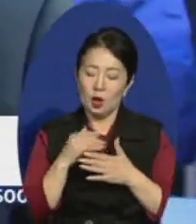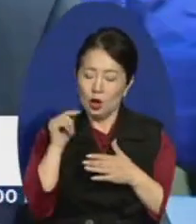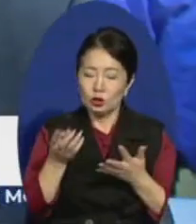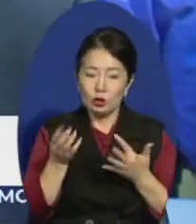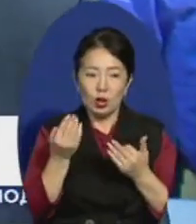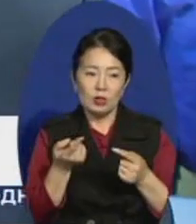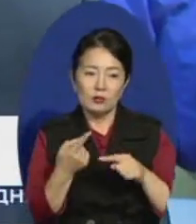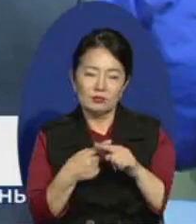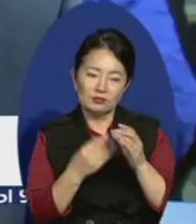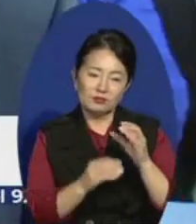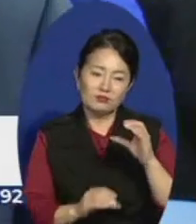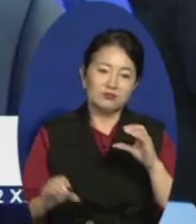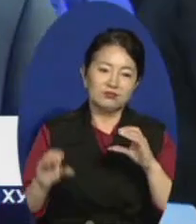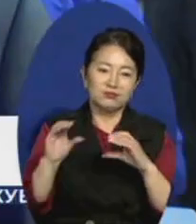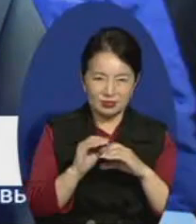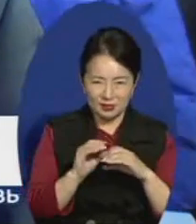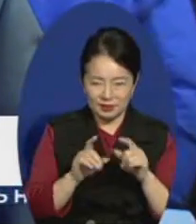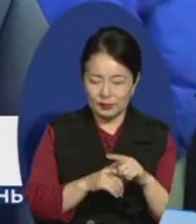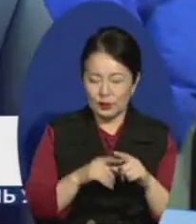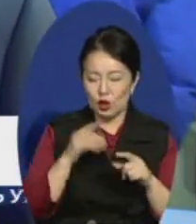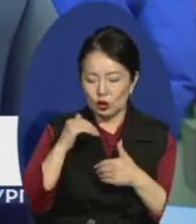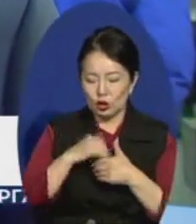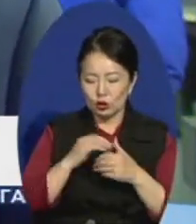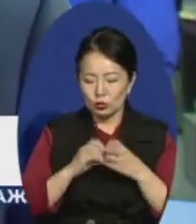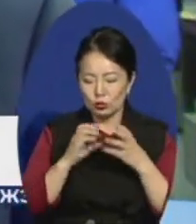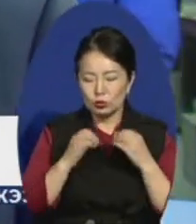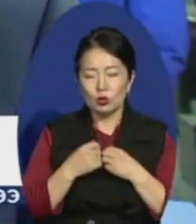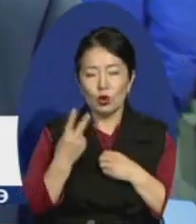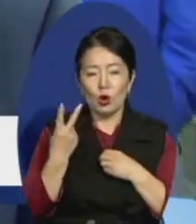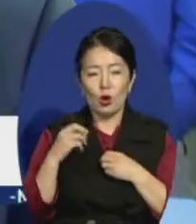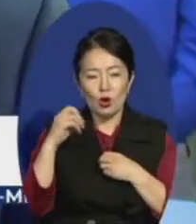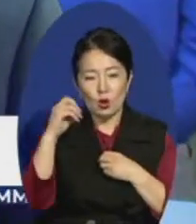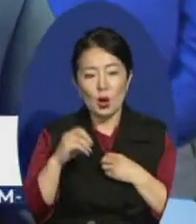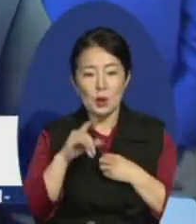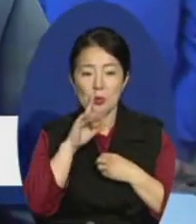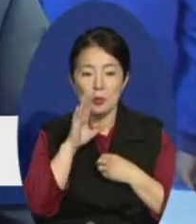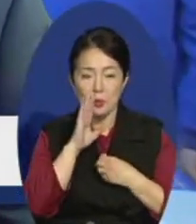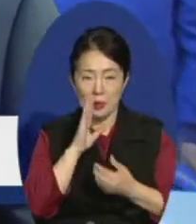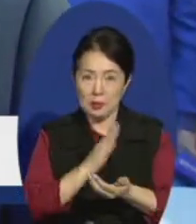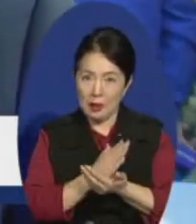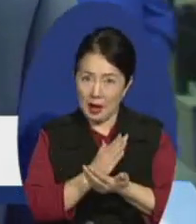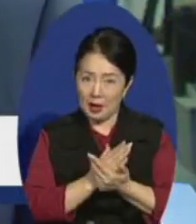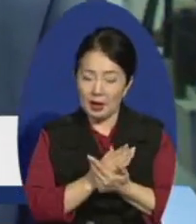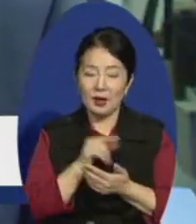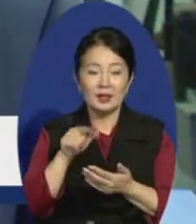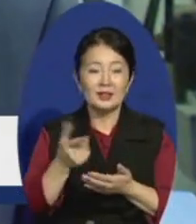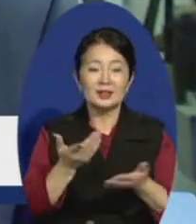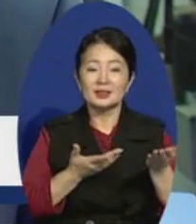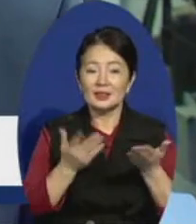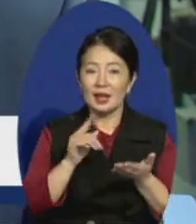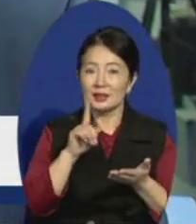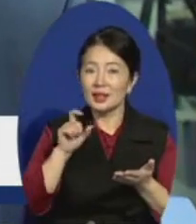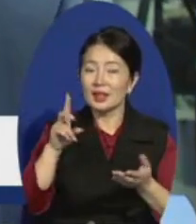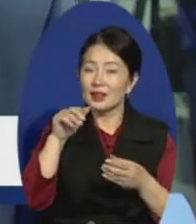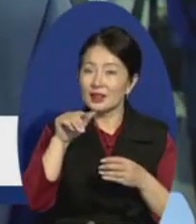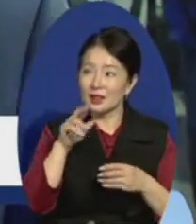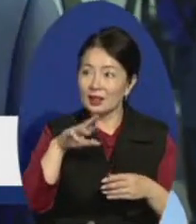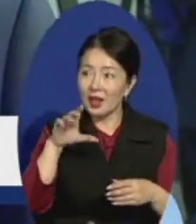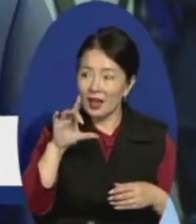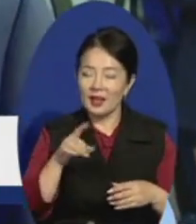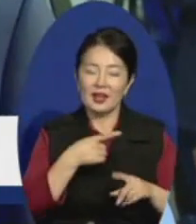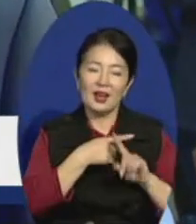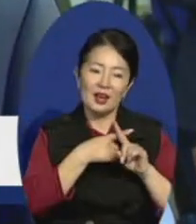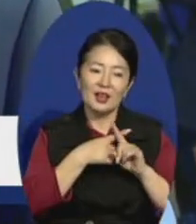одоо нугарч дотоод нийт бүтээгдэхүүн 20 гаруй хувь болох бас ийм хөлөлд байгаа гэх мэтлэнгэр бол бас энэ зах зээл дээр бол маш